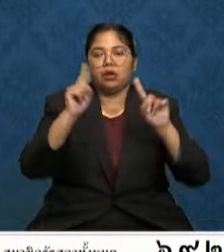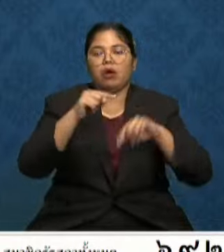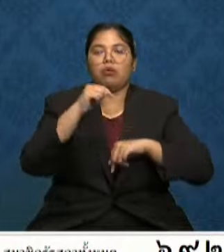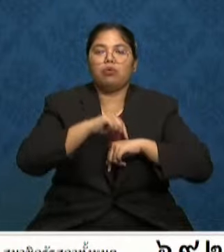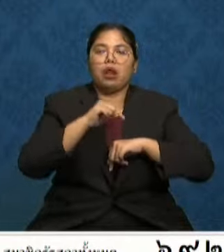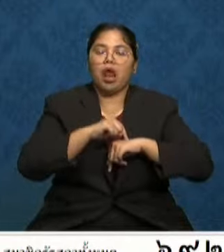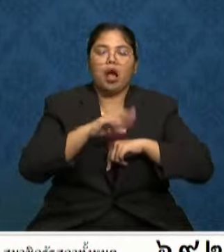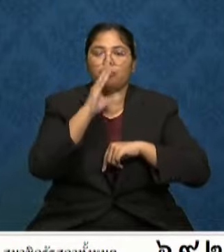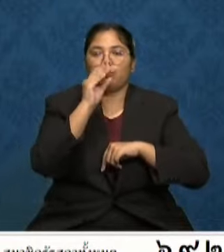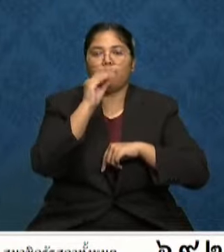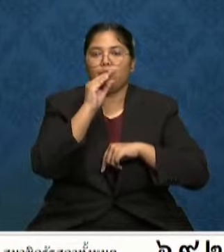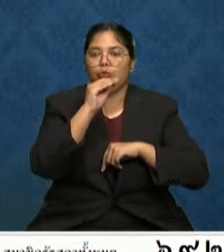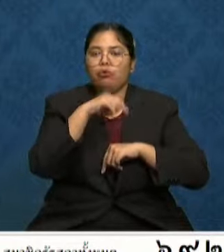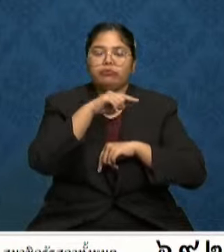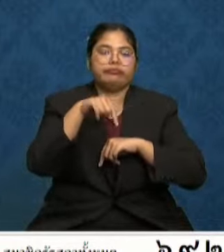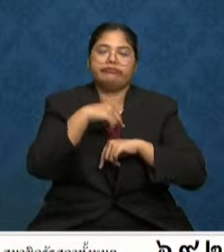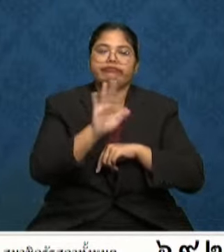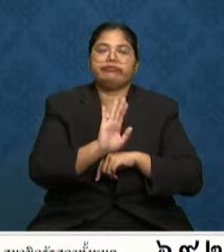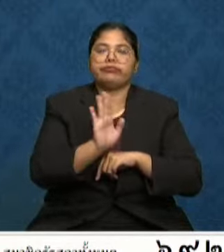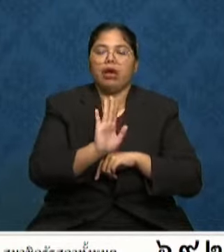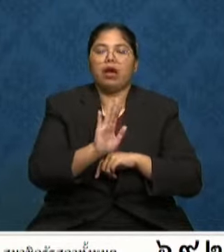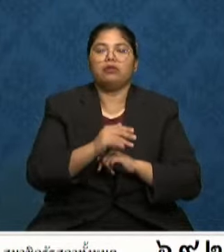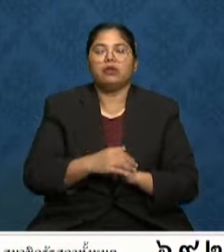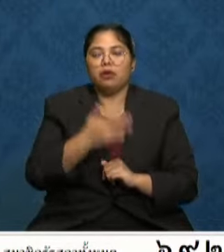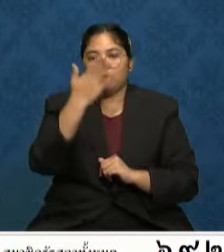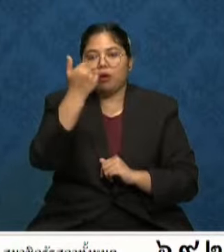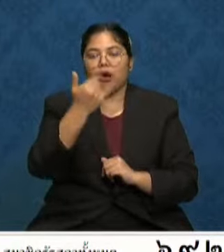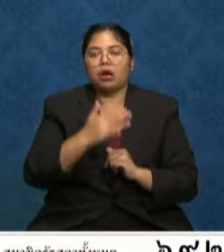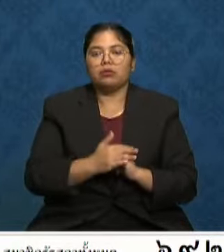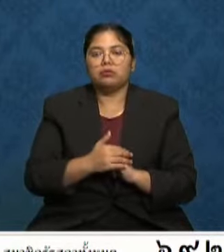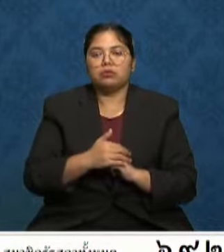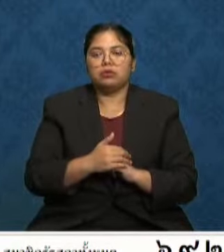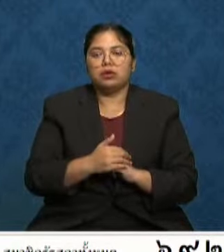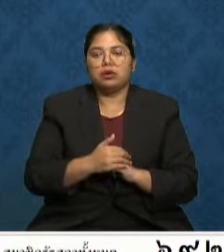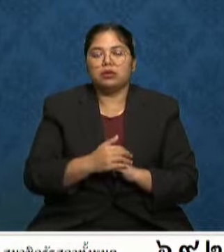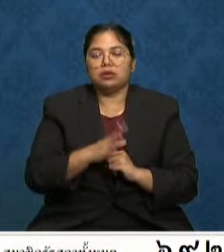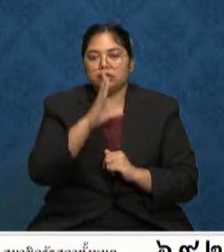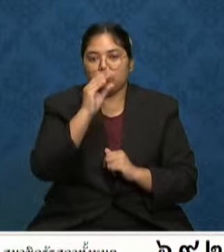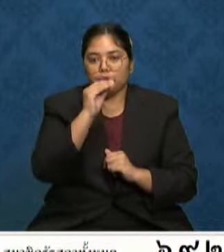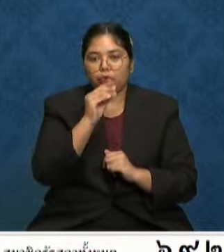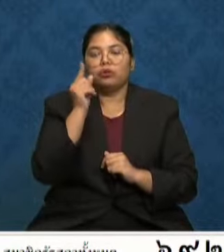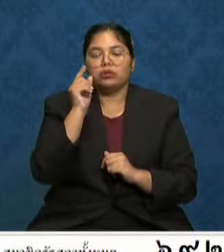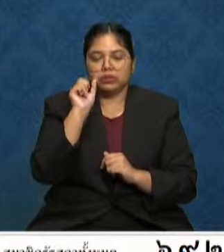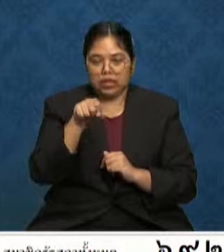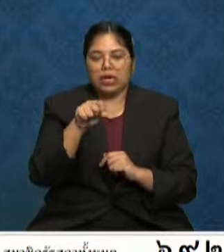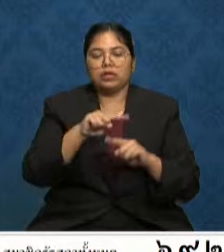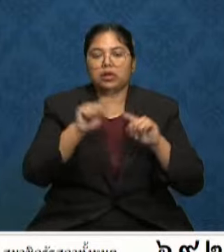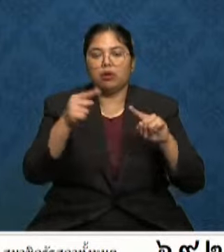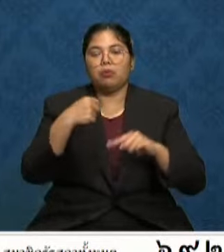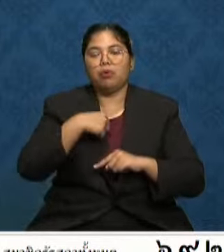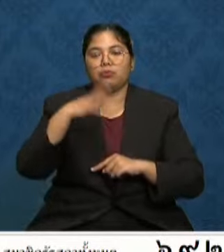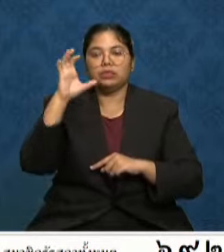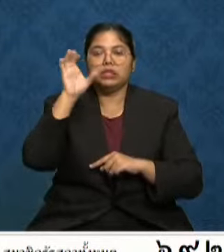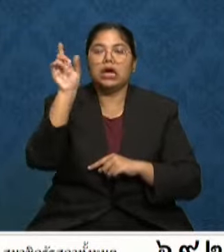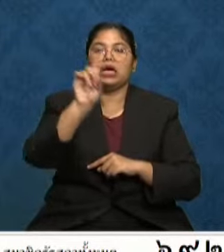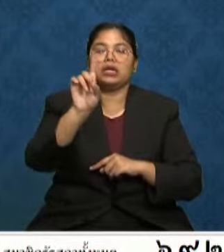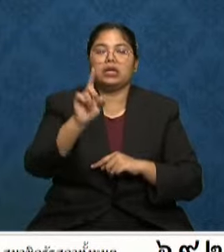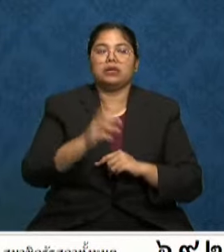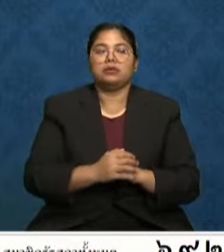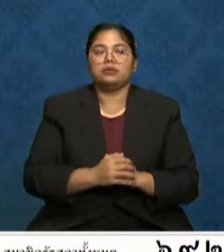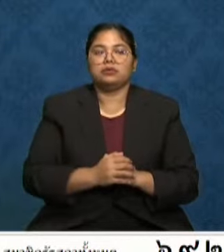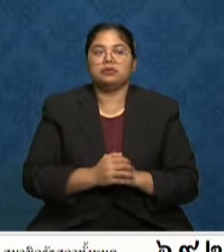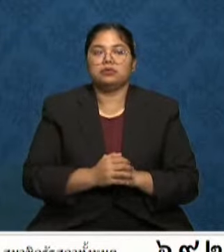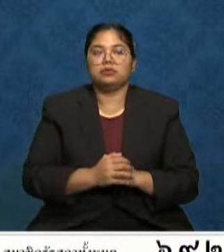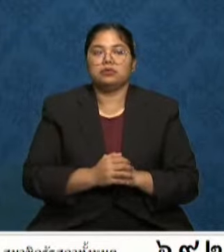ที่จะตองไปพดถรัฐบาลทานเศษาแม้จะชอบทำทจะตพูดเพระผมมความเชื่อว่า